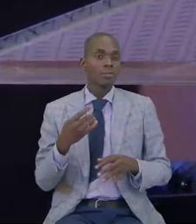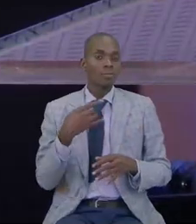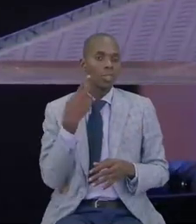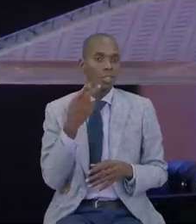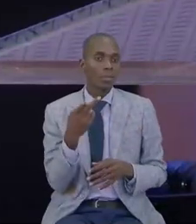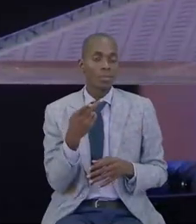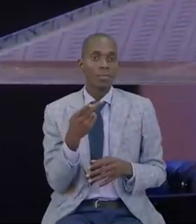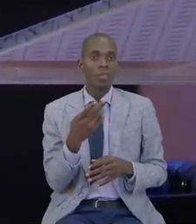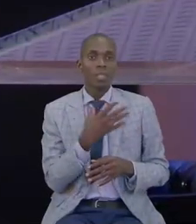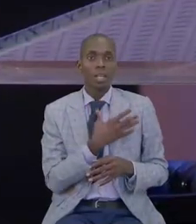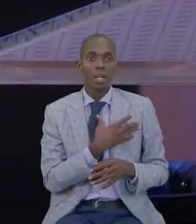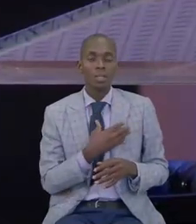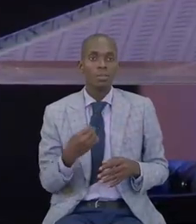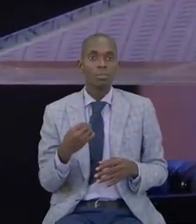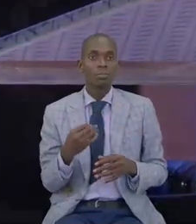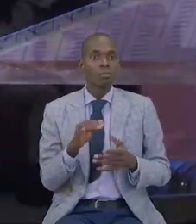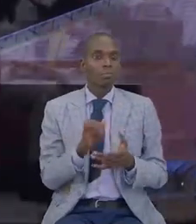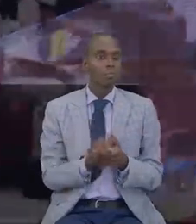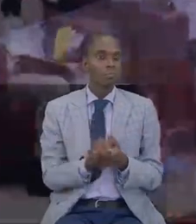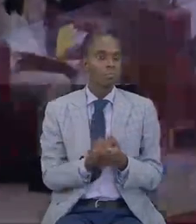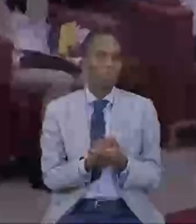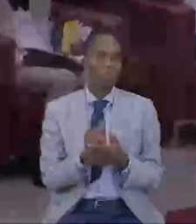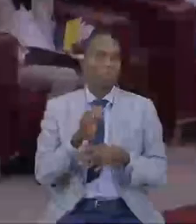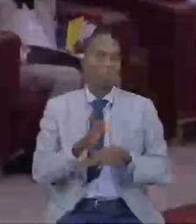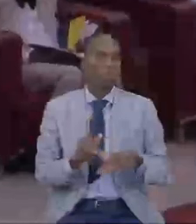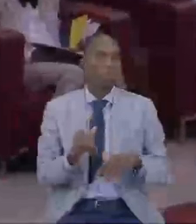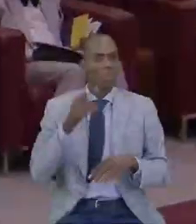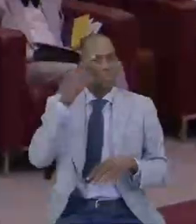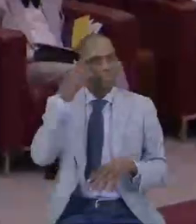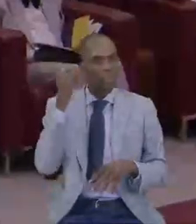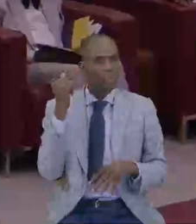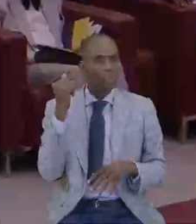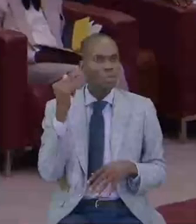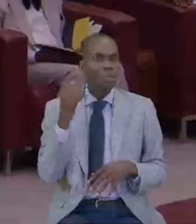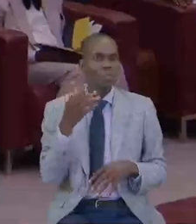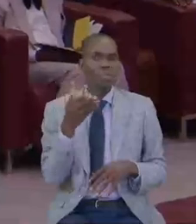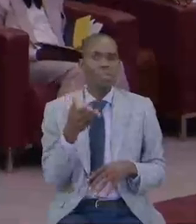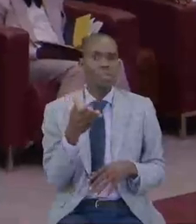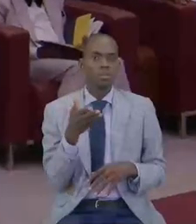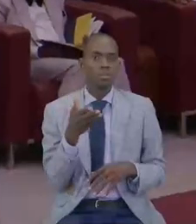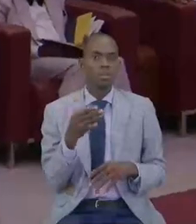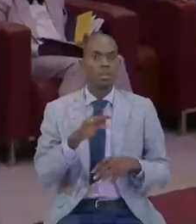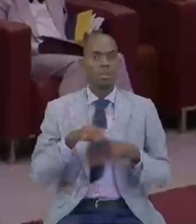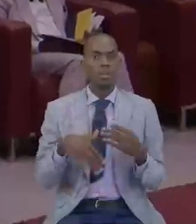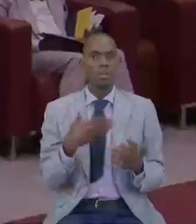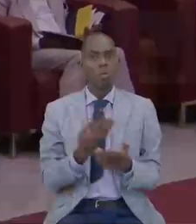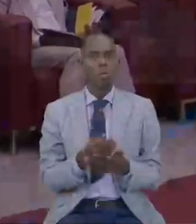seul. C'est pourquoi il n'a pas honte de les appeler